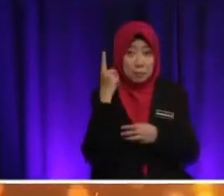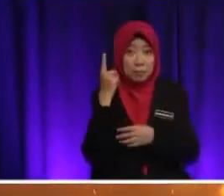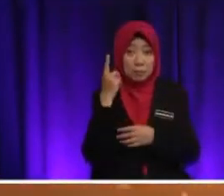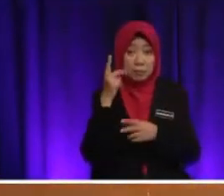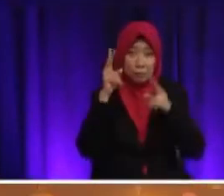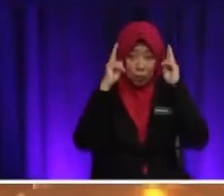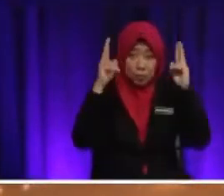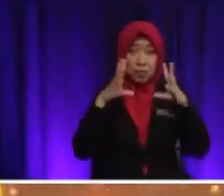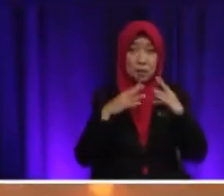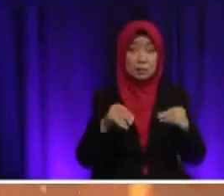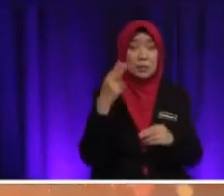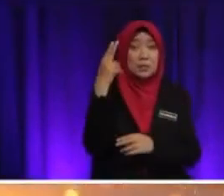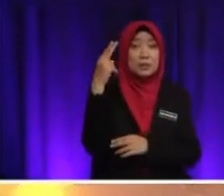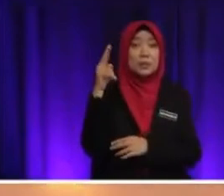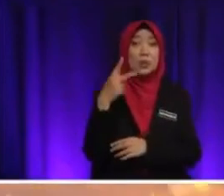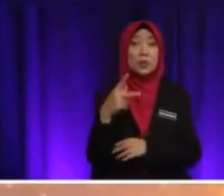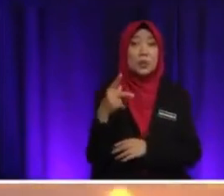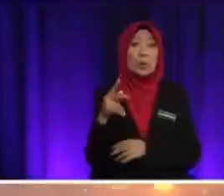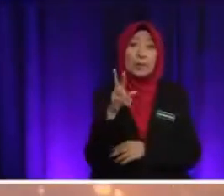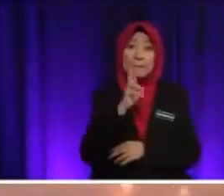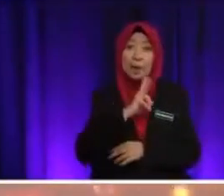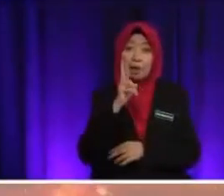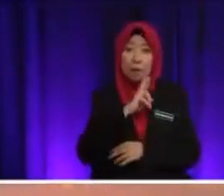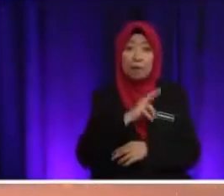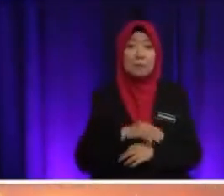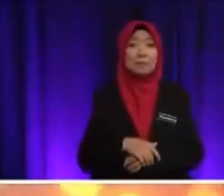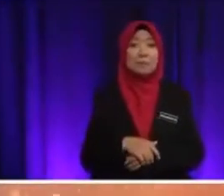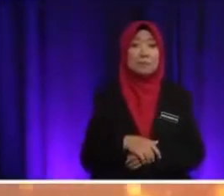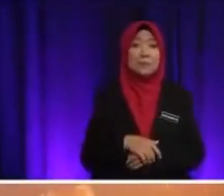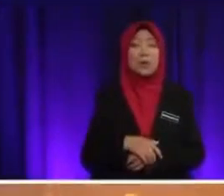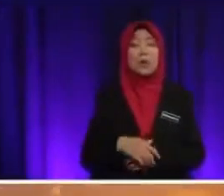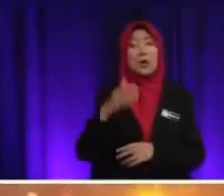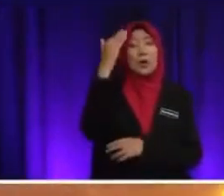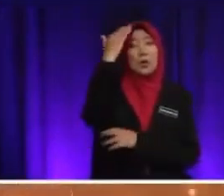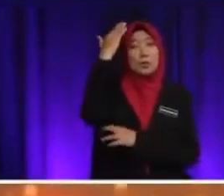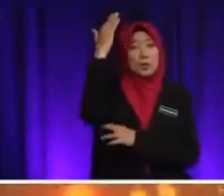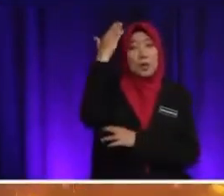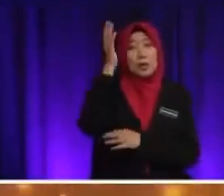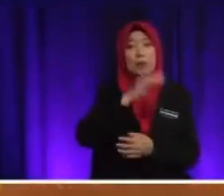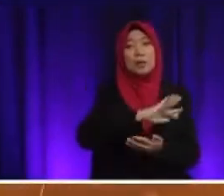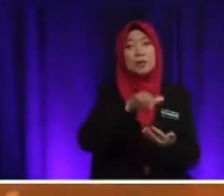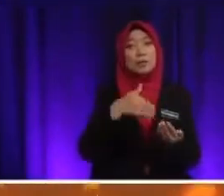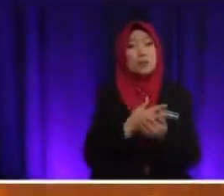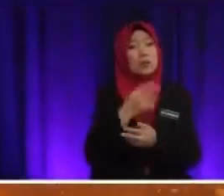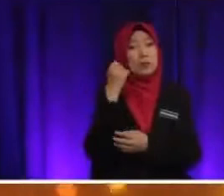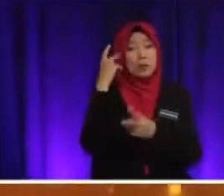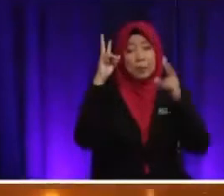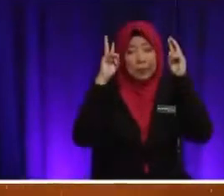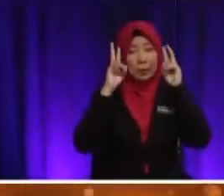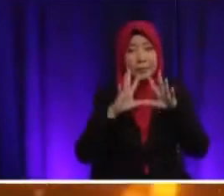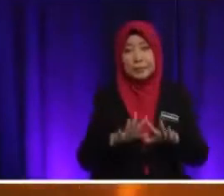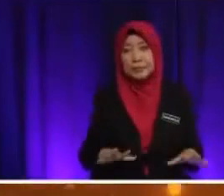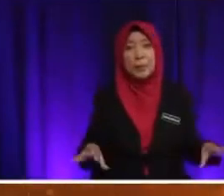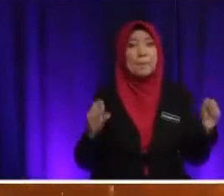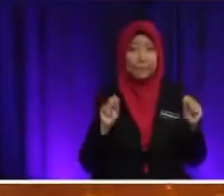ni? Hijau, kuning atau merah. Sila angkat. Ha, semuanya faham. Alhamdulillah. Rasa lega, Hakim. Bila dah faham ni, kita boleh